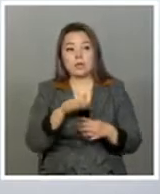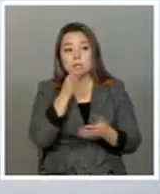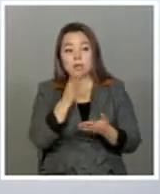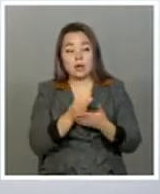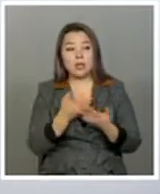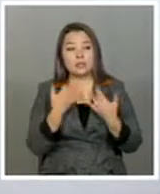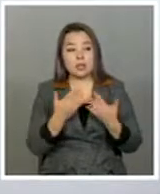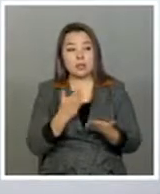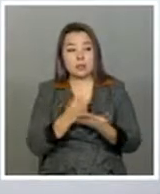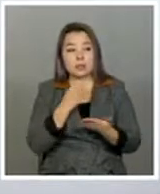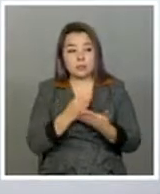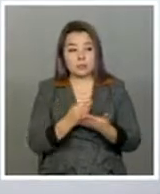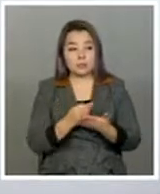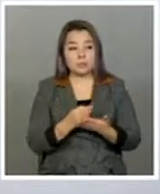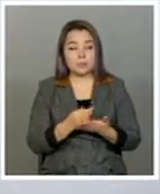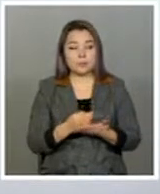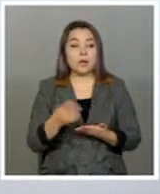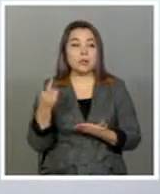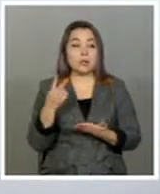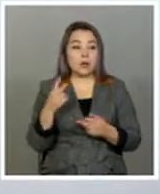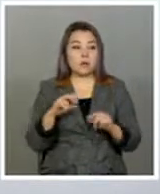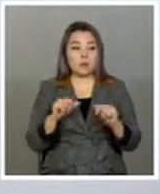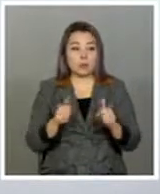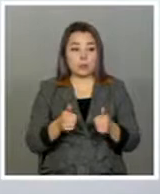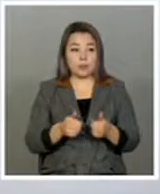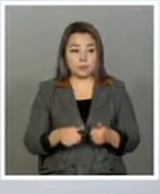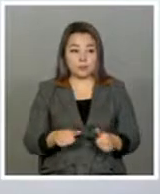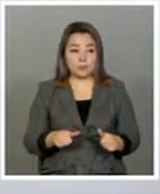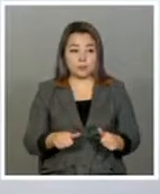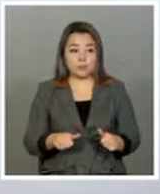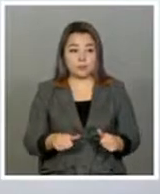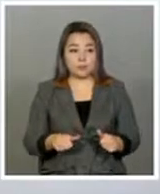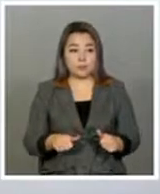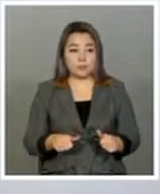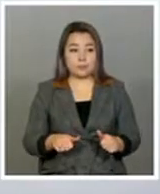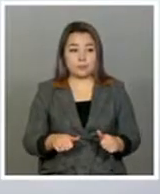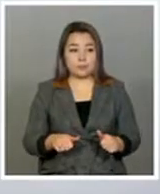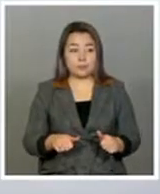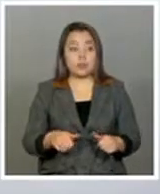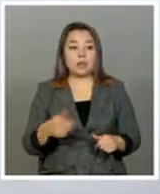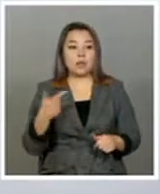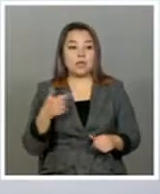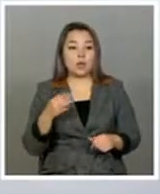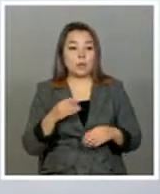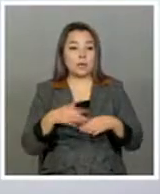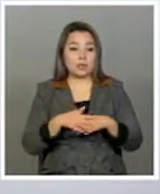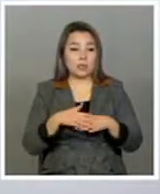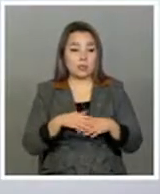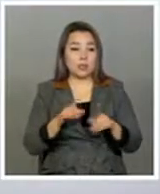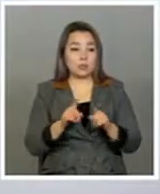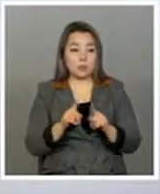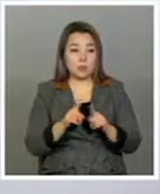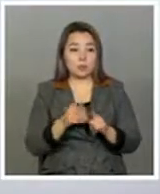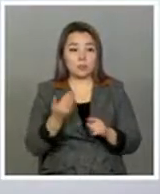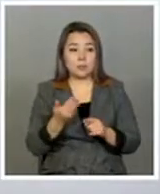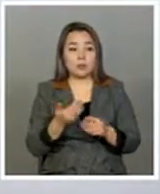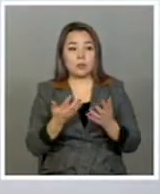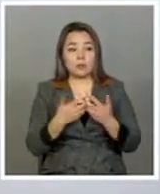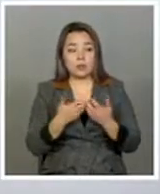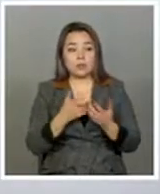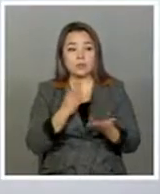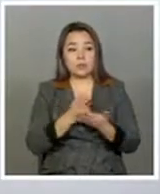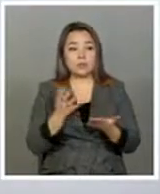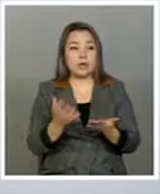шарты. Екінші формула – геометриялық прогрессияның еселігін